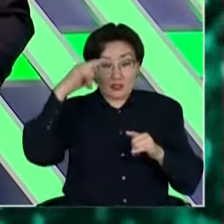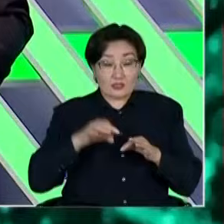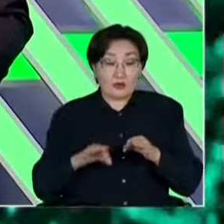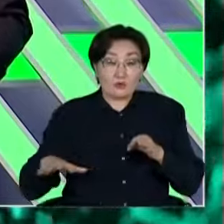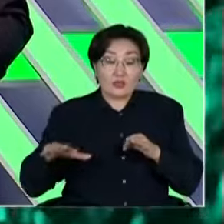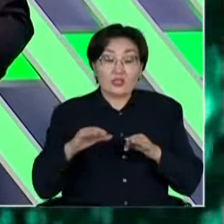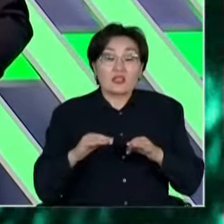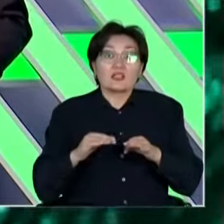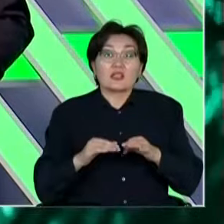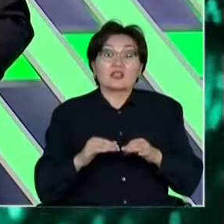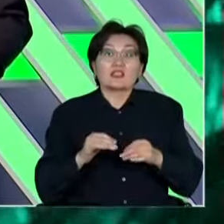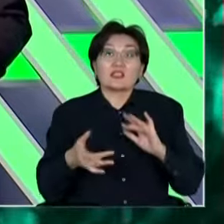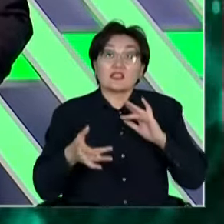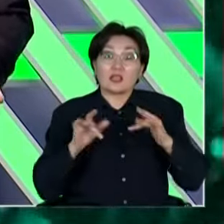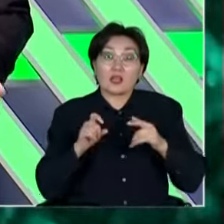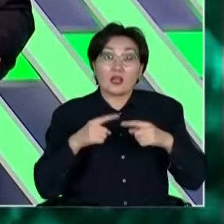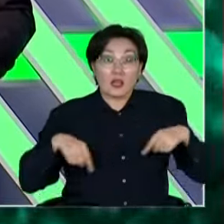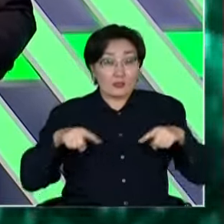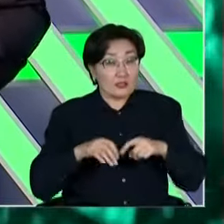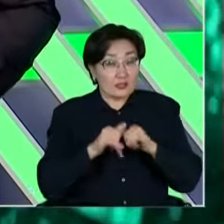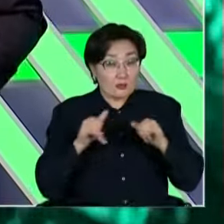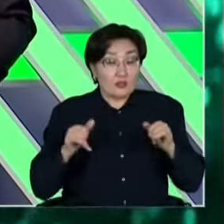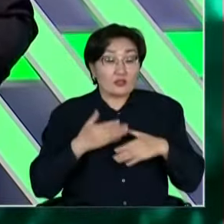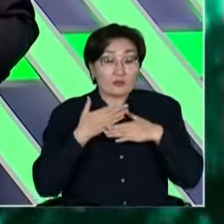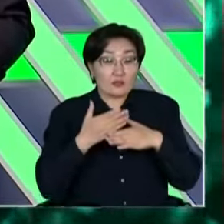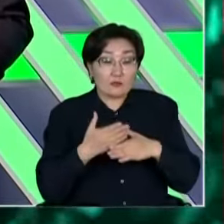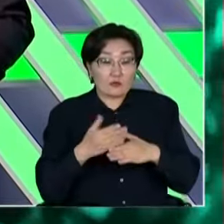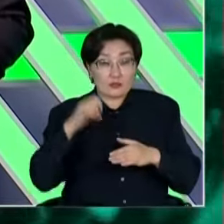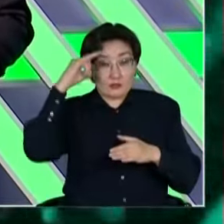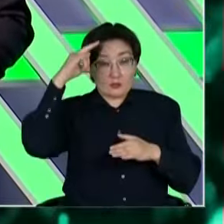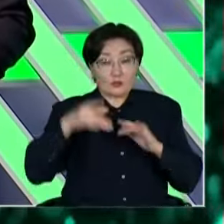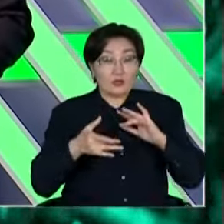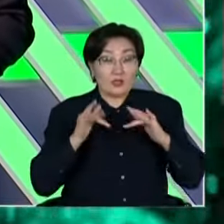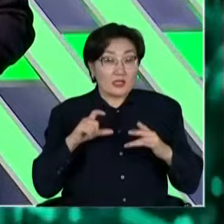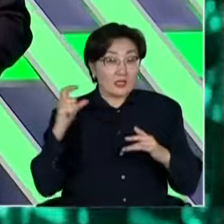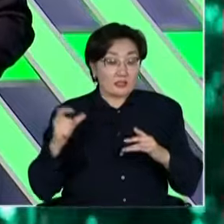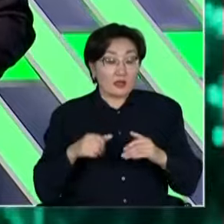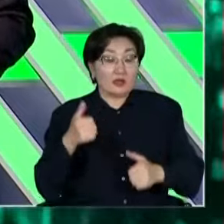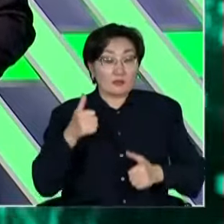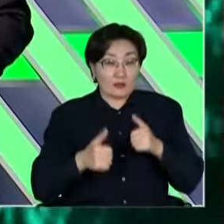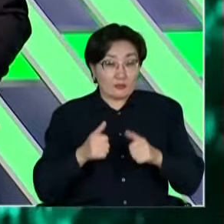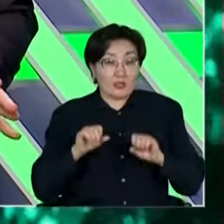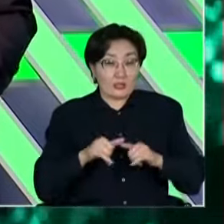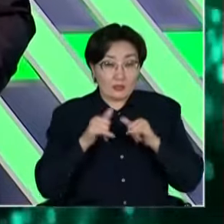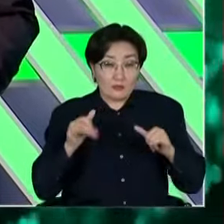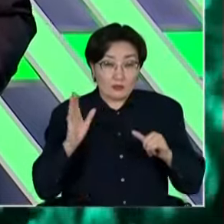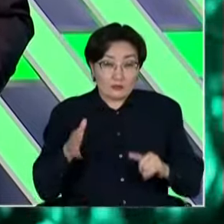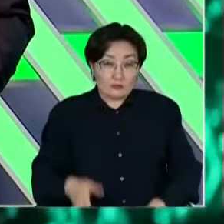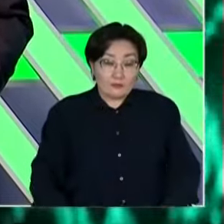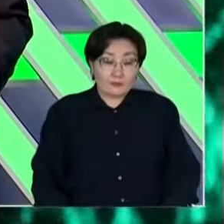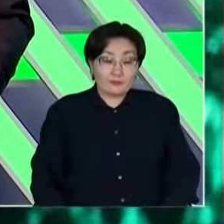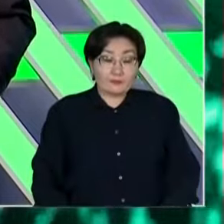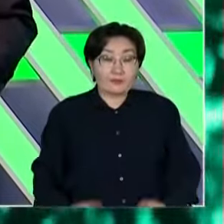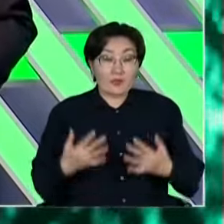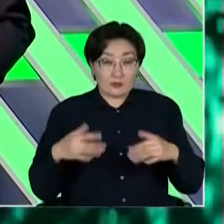ретінде нығайтуға ықпал етеді. Осылайша елдің цифрлық экономикасының бәсекеге қабілеттілігі артады. Айтар Моса, Үмбетәлі,